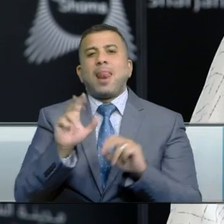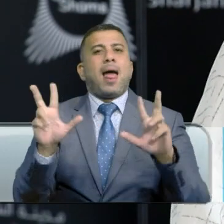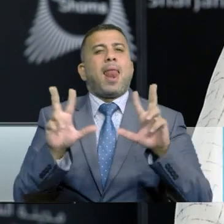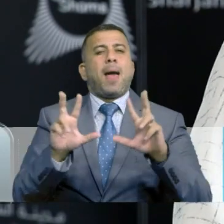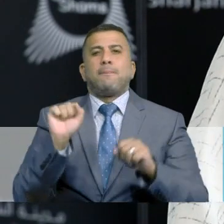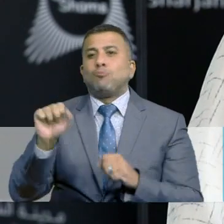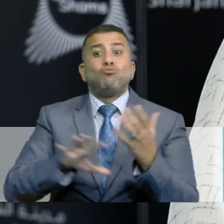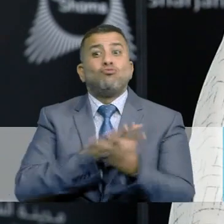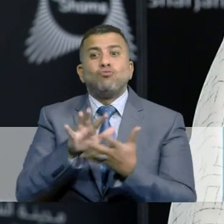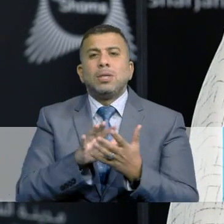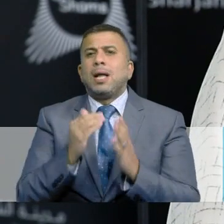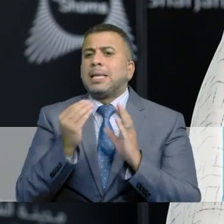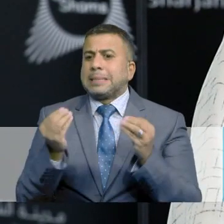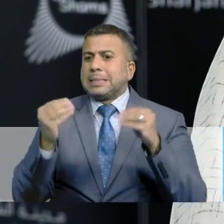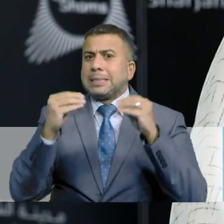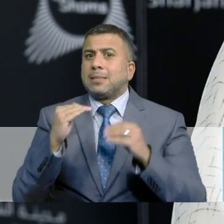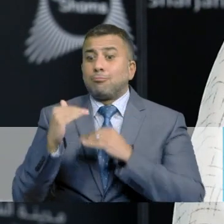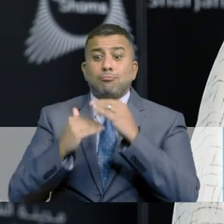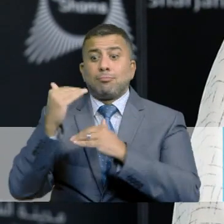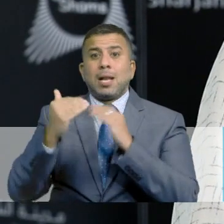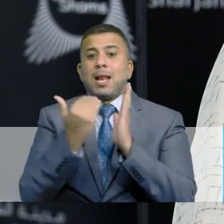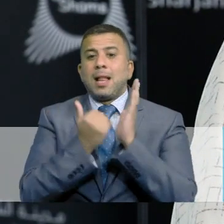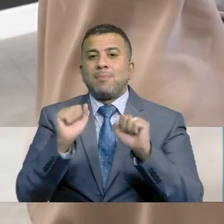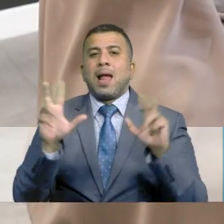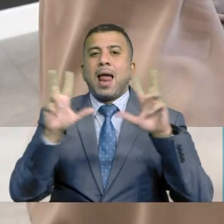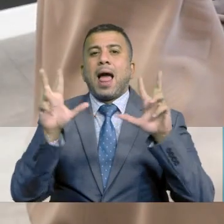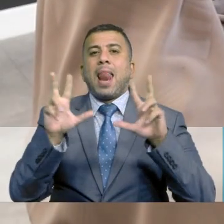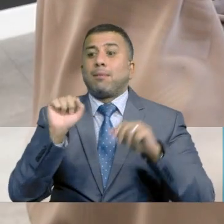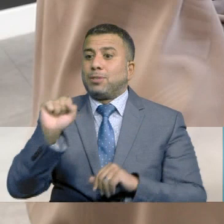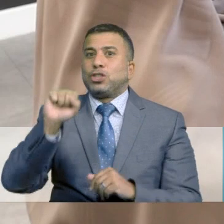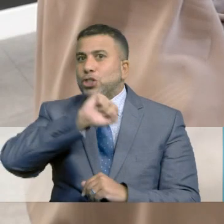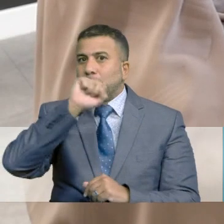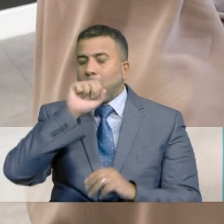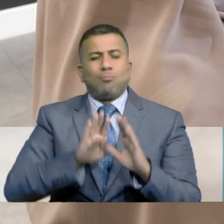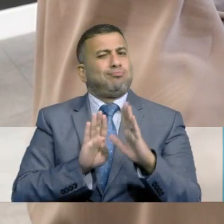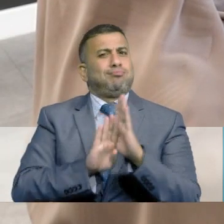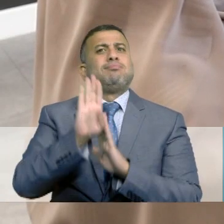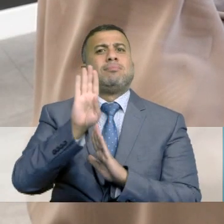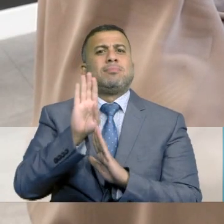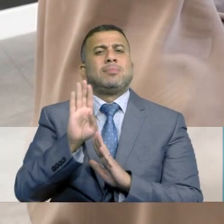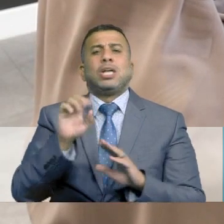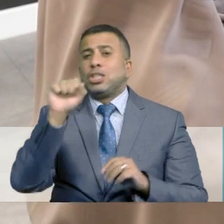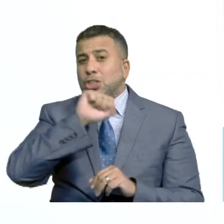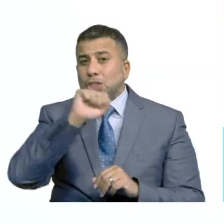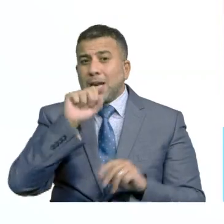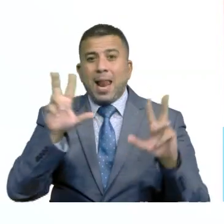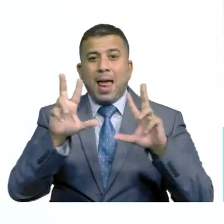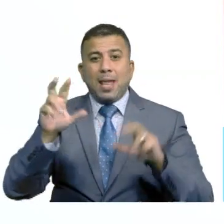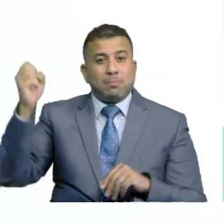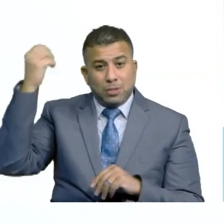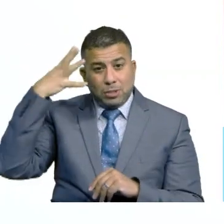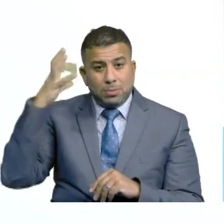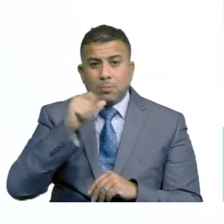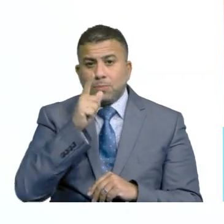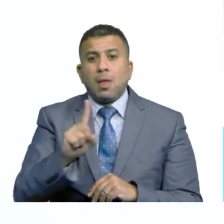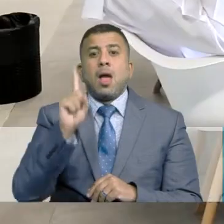الإعلام وتنمية اقتصاد إمارة الشارقة في الجانب الإعلامي بشكل خاص. مدينة الشارقة للإعلام شمس تسعى